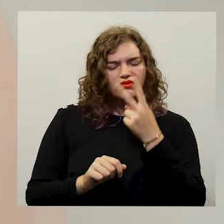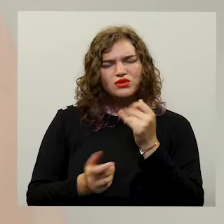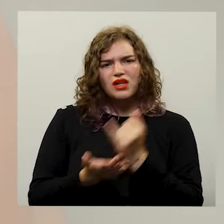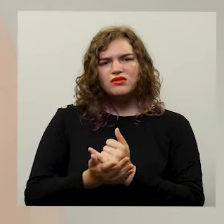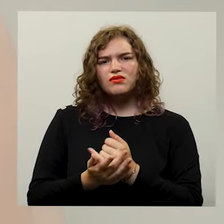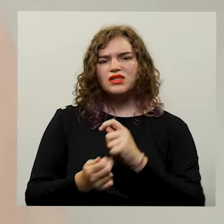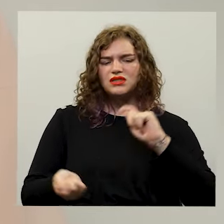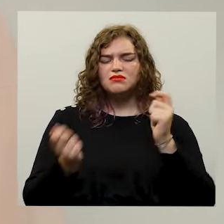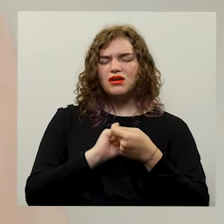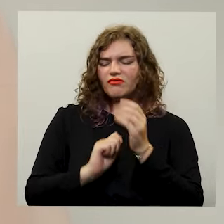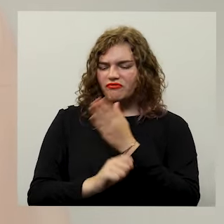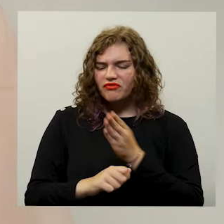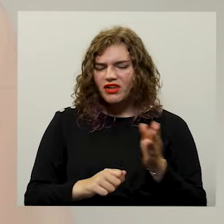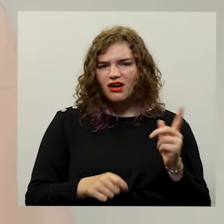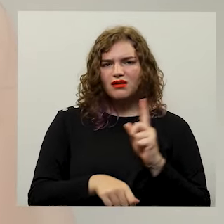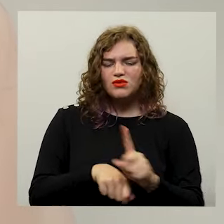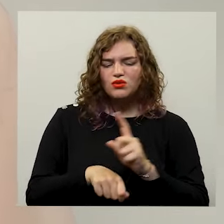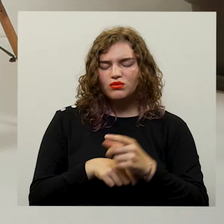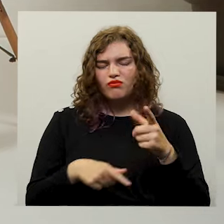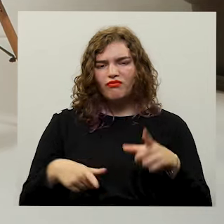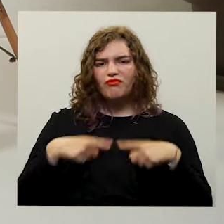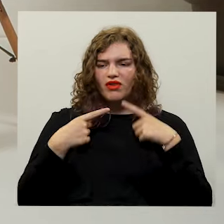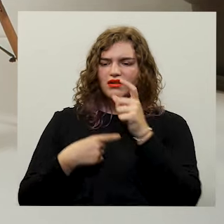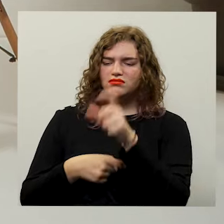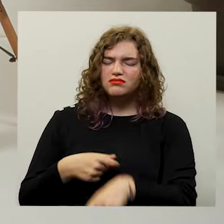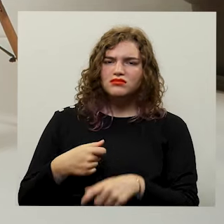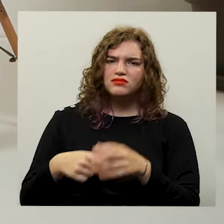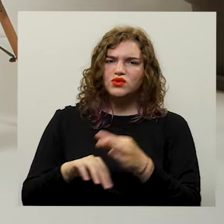schimbare radicală în fiecare aspect al vieții lui.